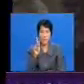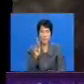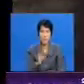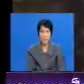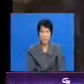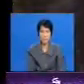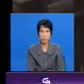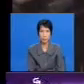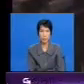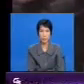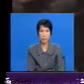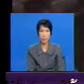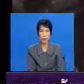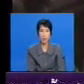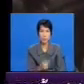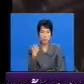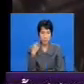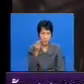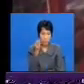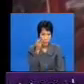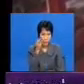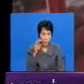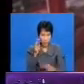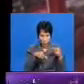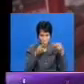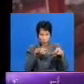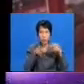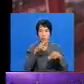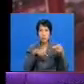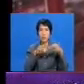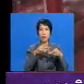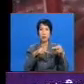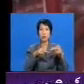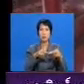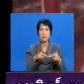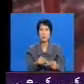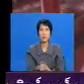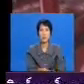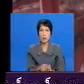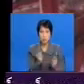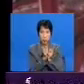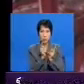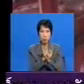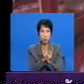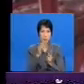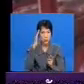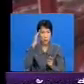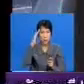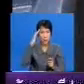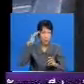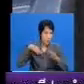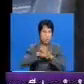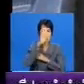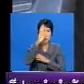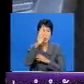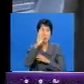ยระหว่างบุกเข้าโจมตีนะคะมีการตรวจค้นบ้านพักไม่มีเลขที่หลังหนึ่งในอำเภอบาเจาะเจ้าหน้าที่พบชายชะกันวิ่งหนีออกจากบ้านพร้อม